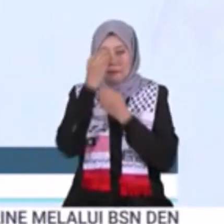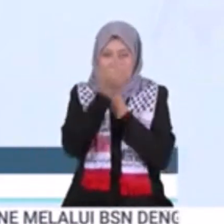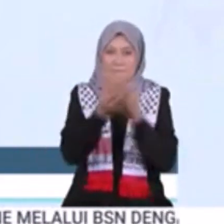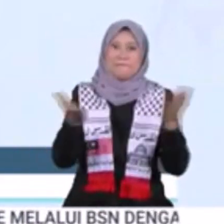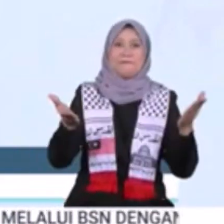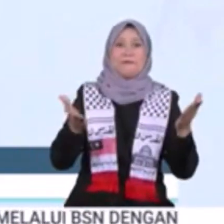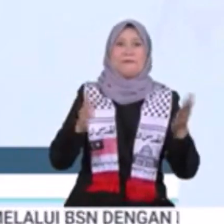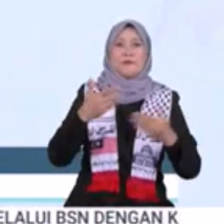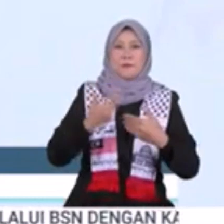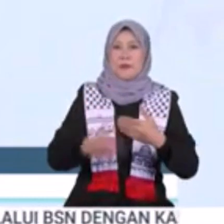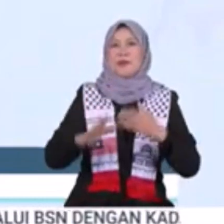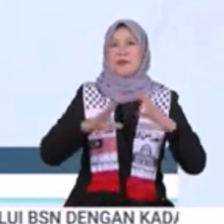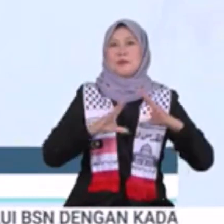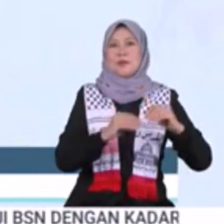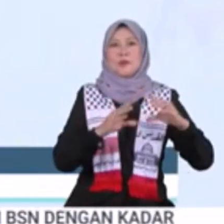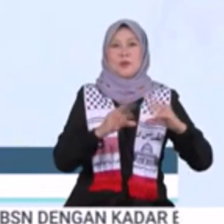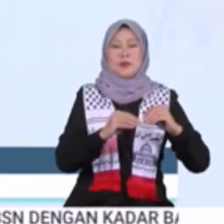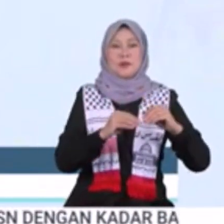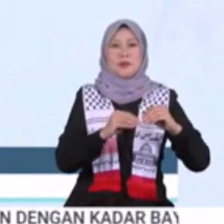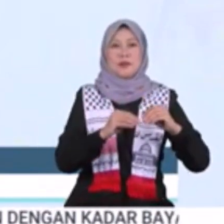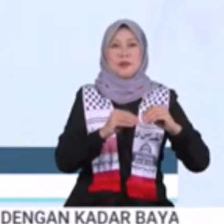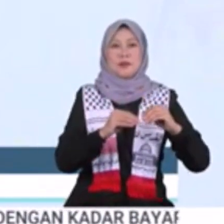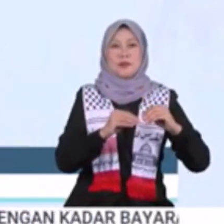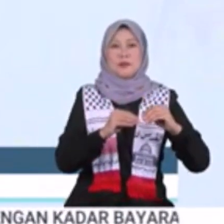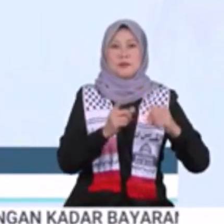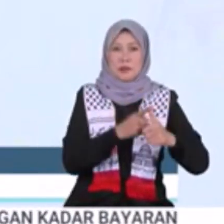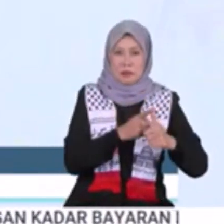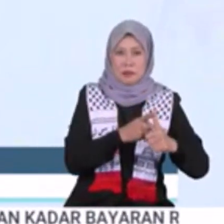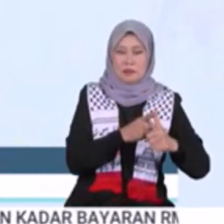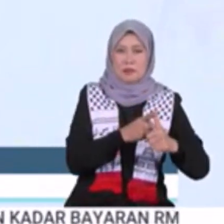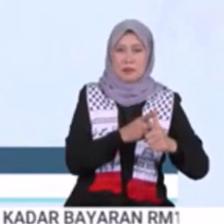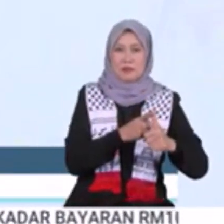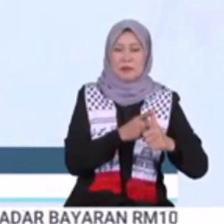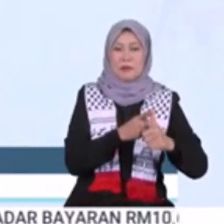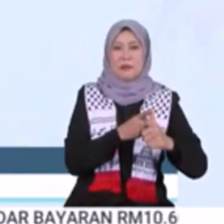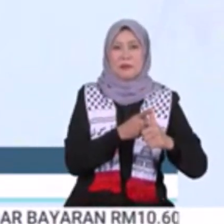diumum selepas mesyuarat pertama